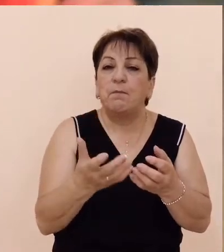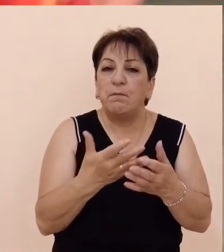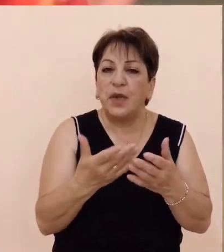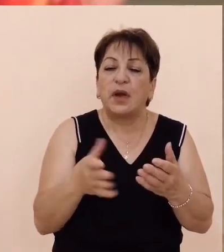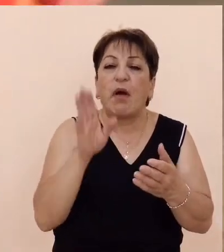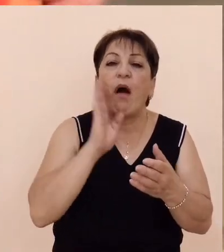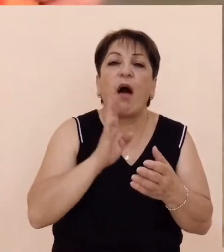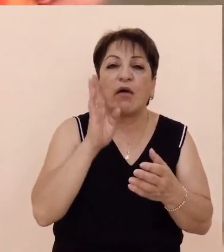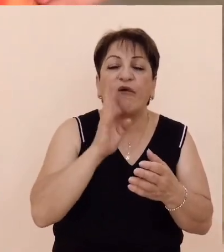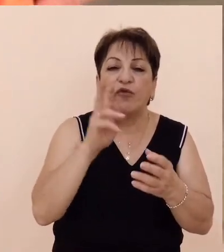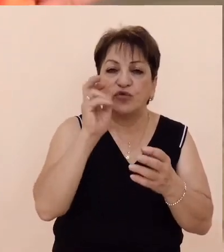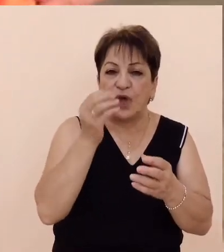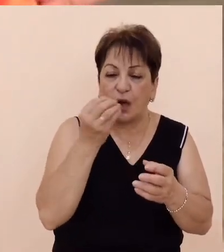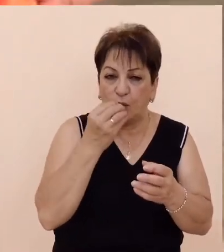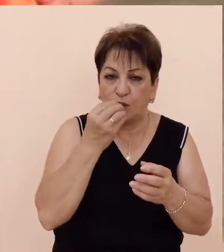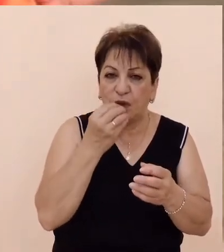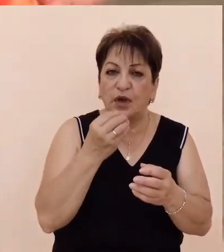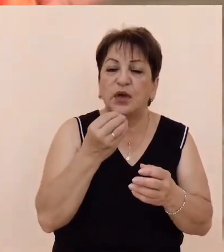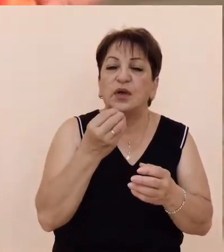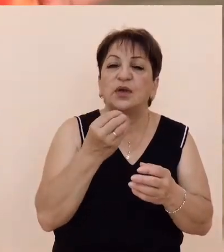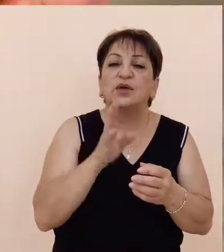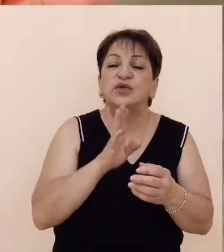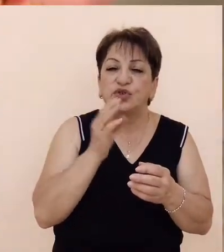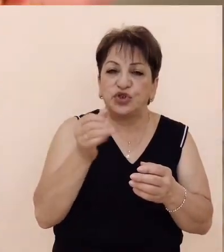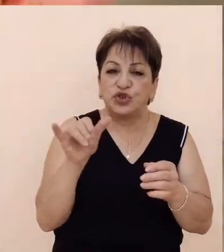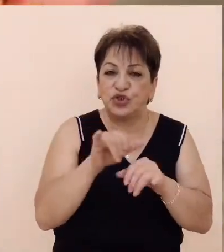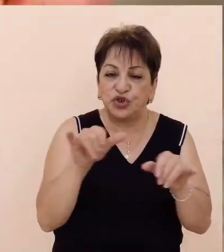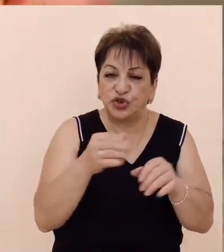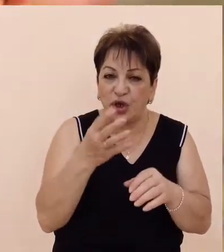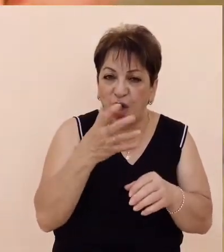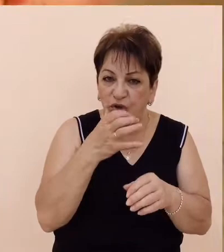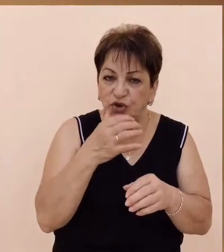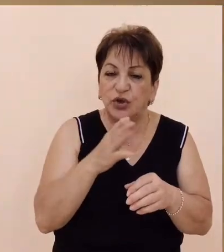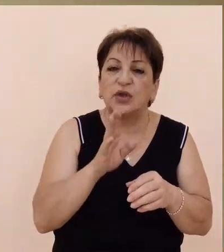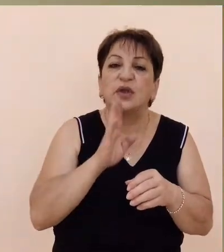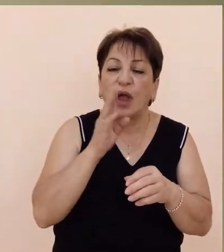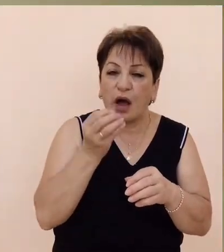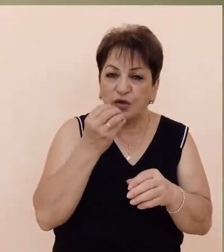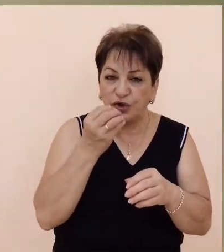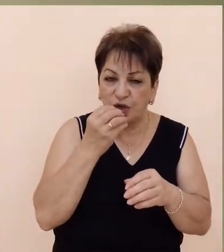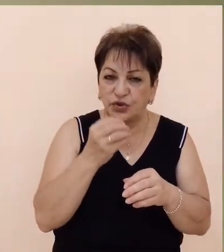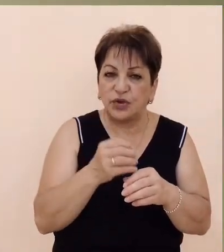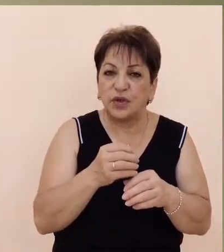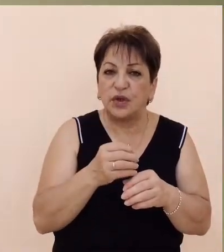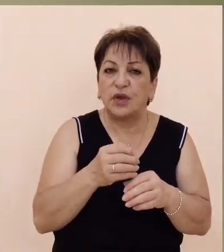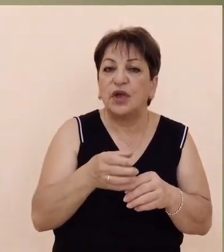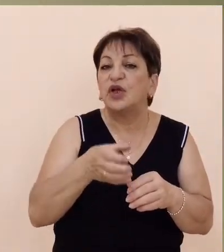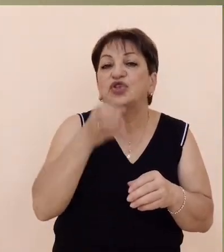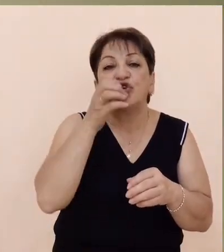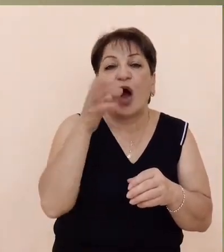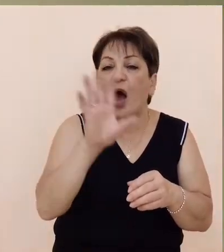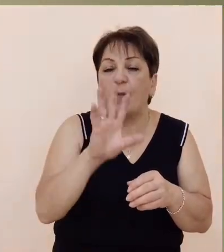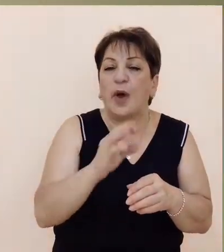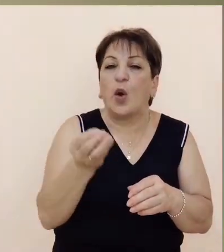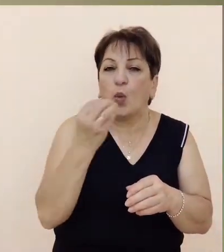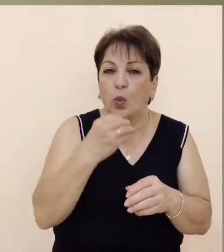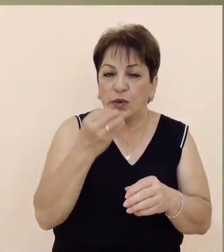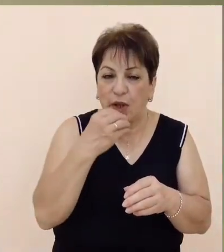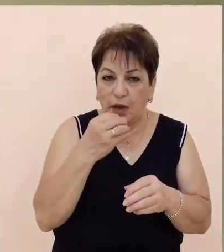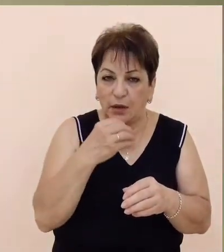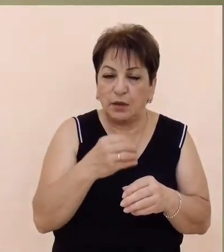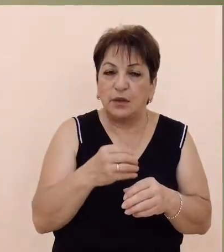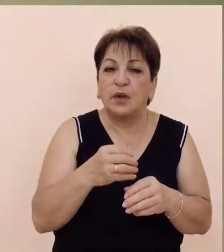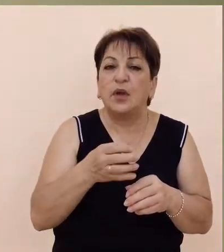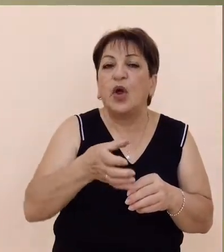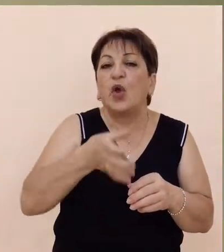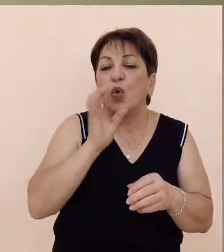օգտագործել առավոտյան, ճաշին և նախաճաշին, հենց այսպես միրգ և ուտել, ոչ թե խմել, այսինքն տարբեր տեսակի